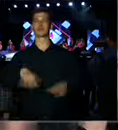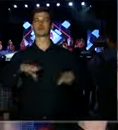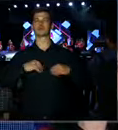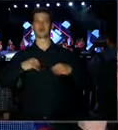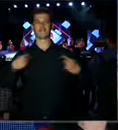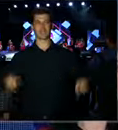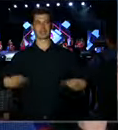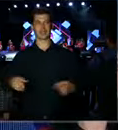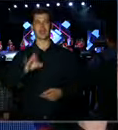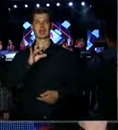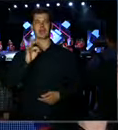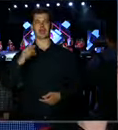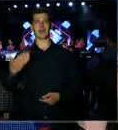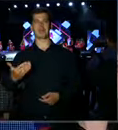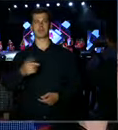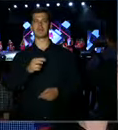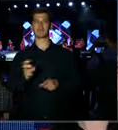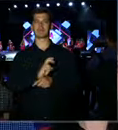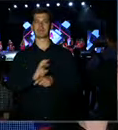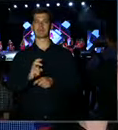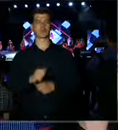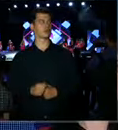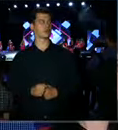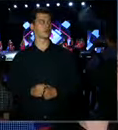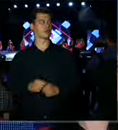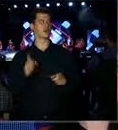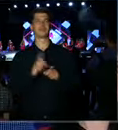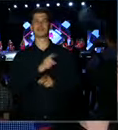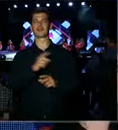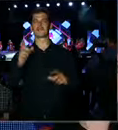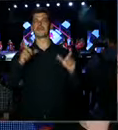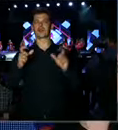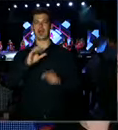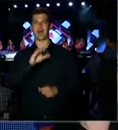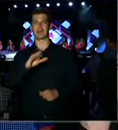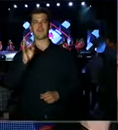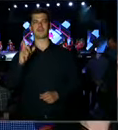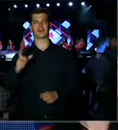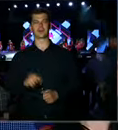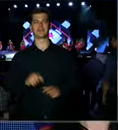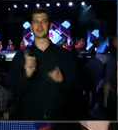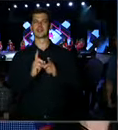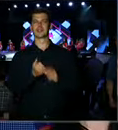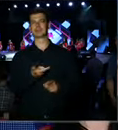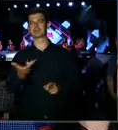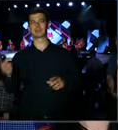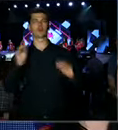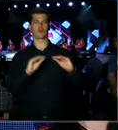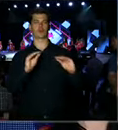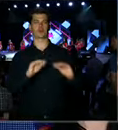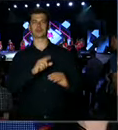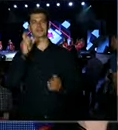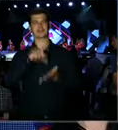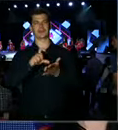wózek GTM Mobile Technology, książkę Foto od A, B Foto, cykl sesji z coachem kariery od